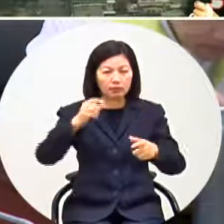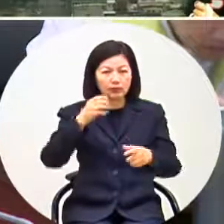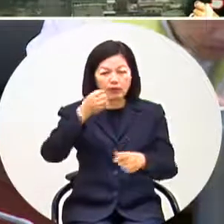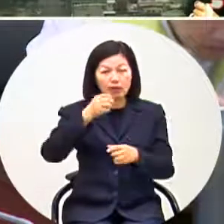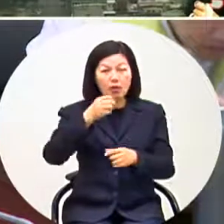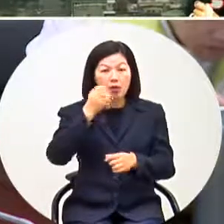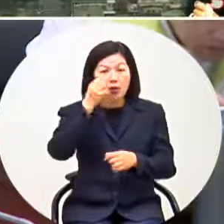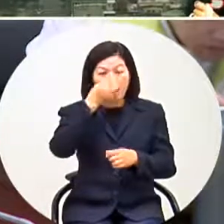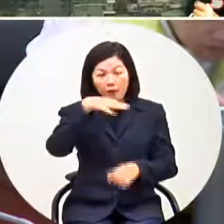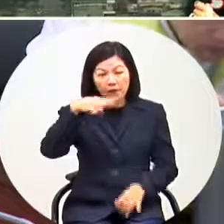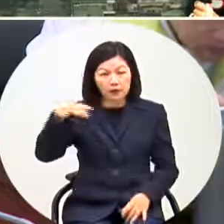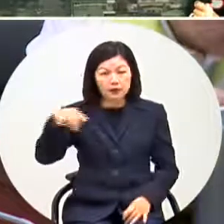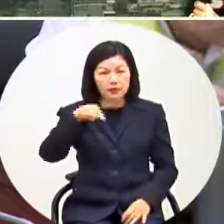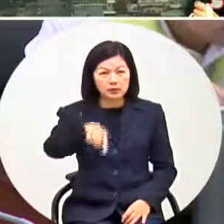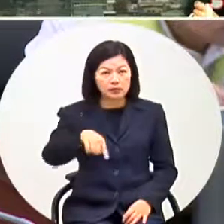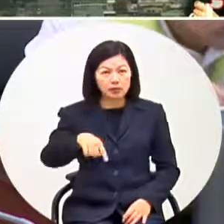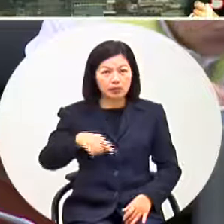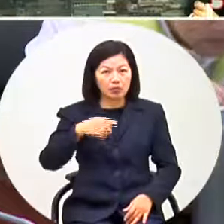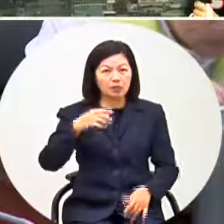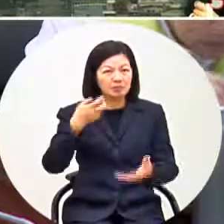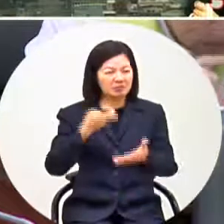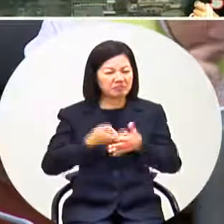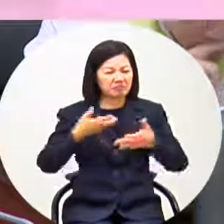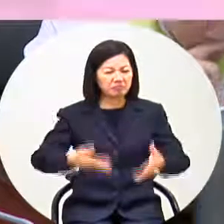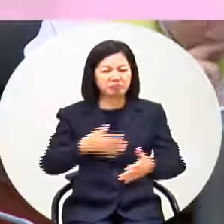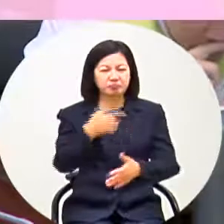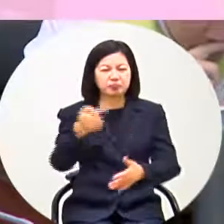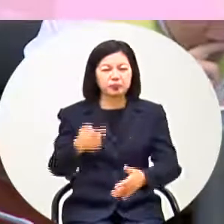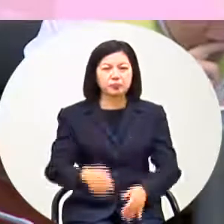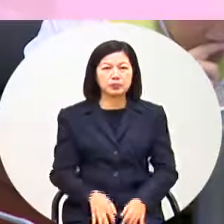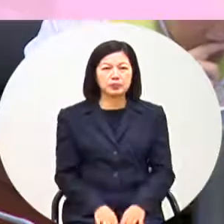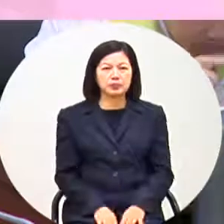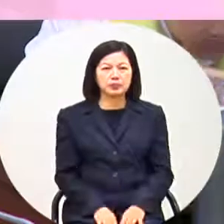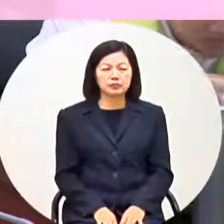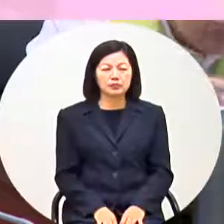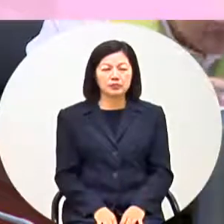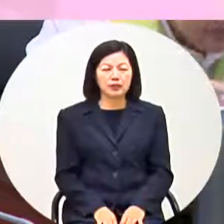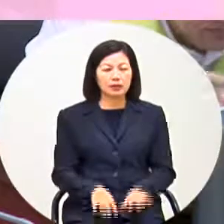所以才喊咱市长喊大家来探讨哈。